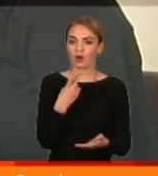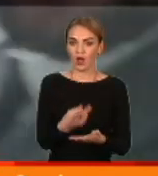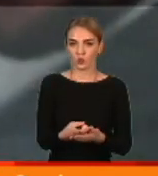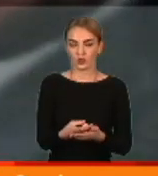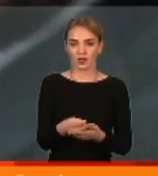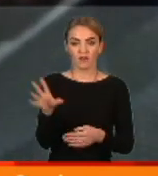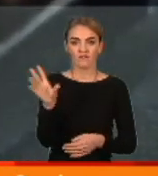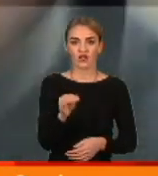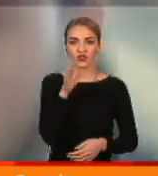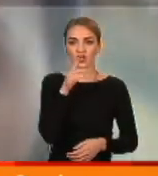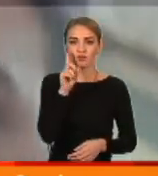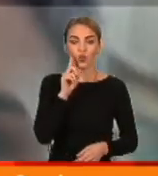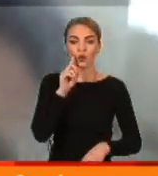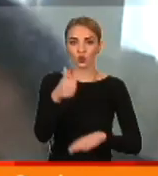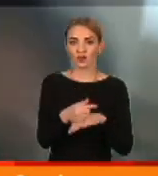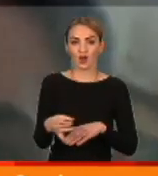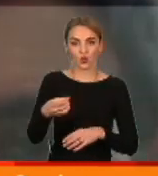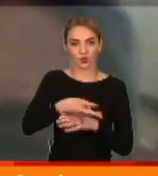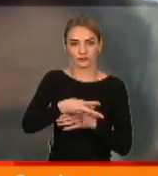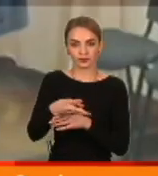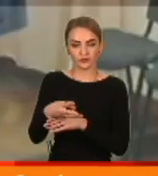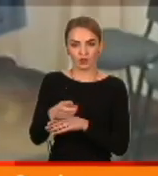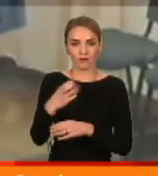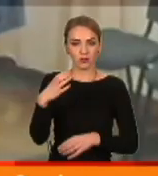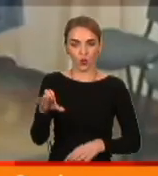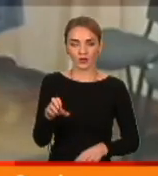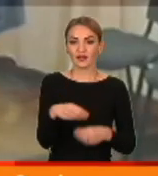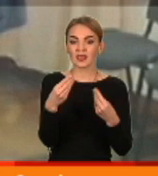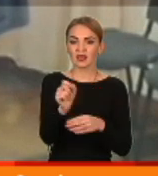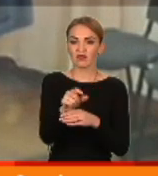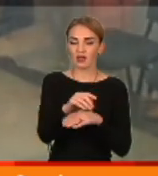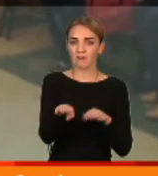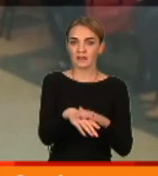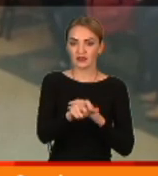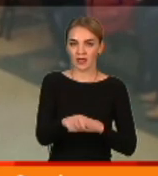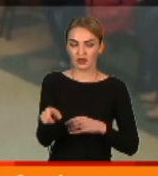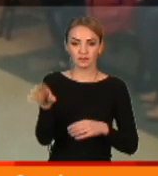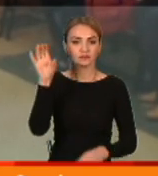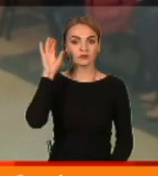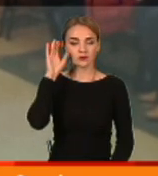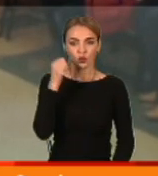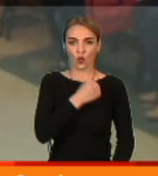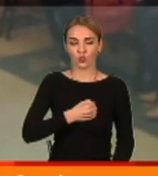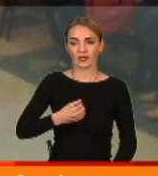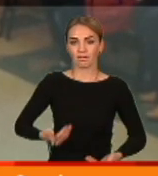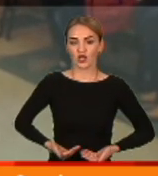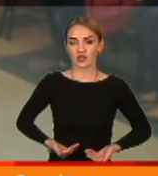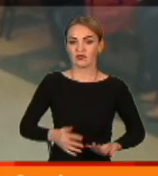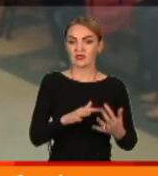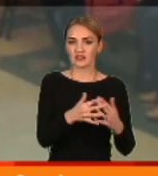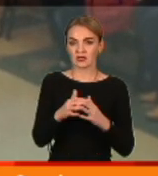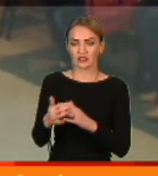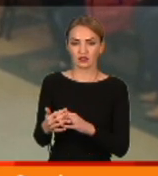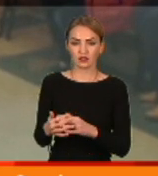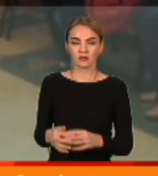показує. Весь час, поки очолював район, фільмував відеоблог, як дає завдання підлеглим і вислуховує обурених мешканців сіл.